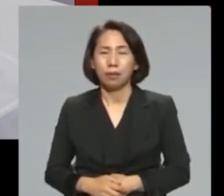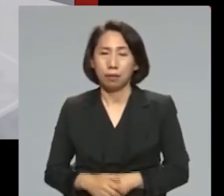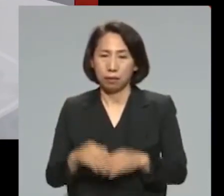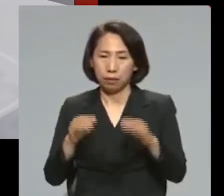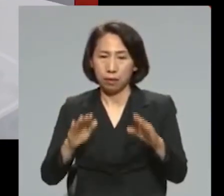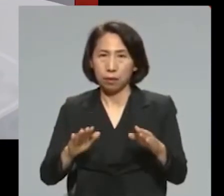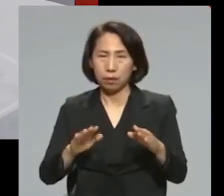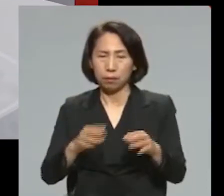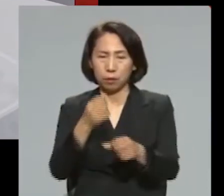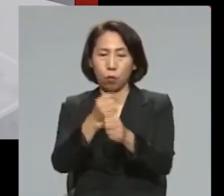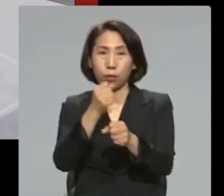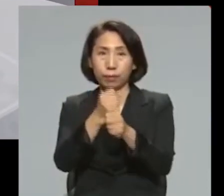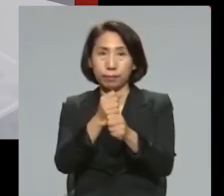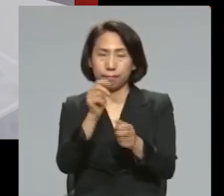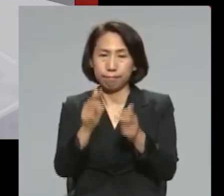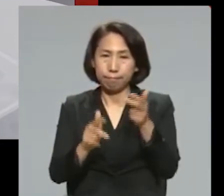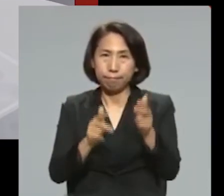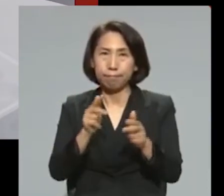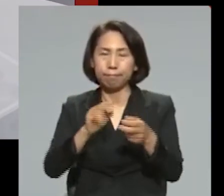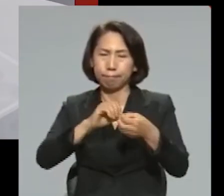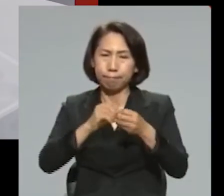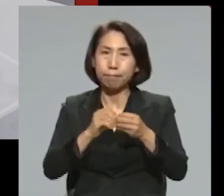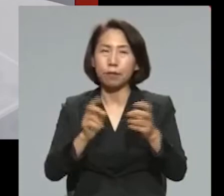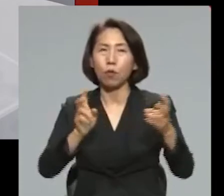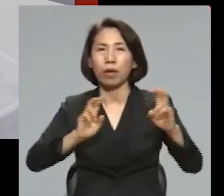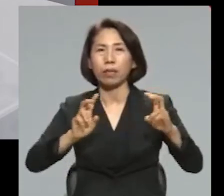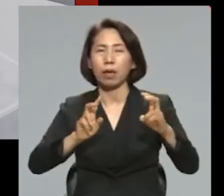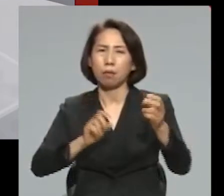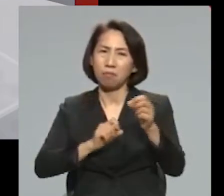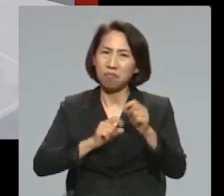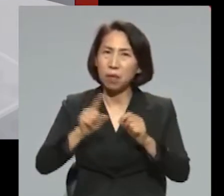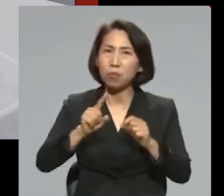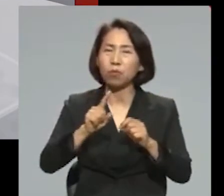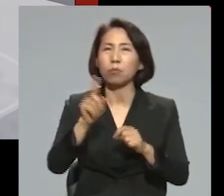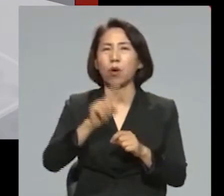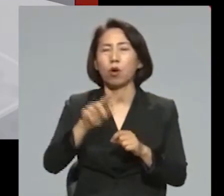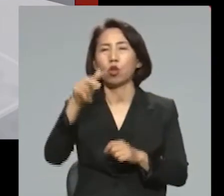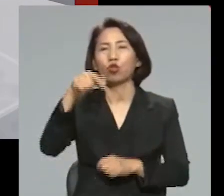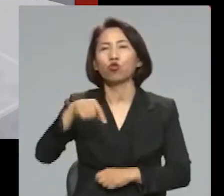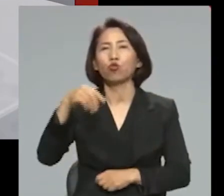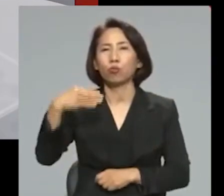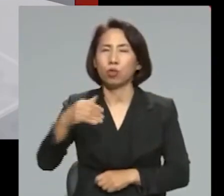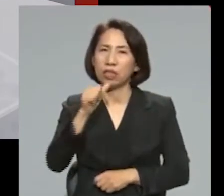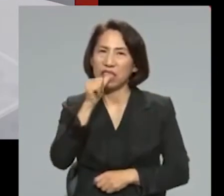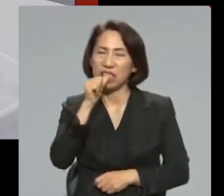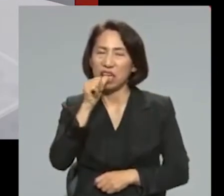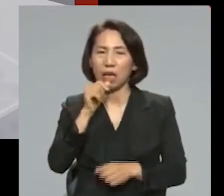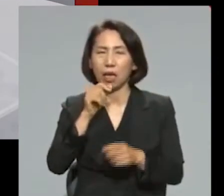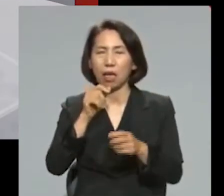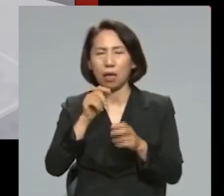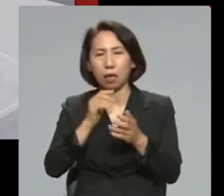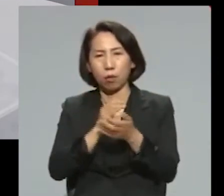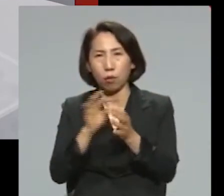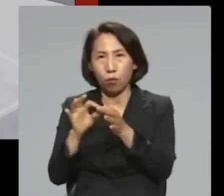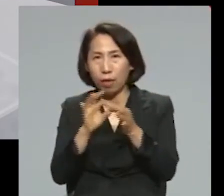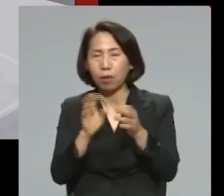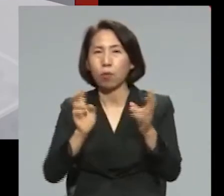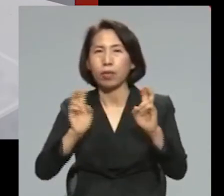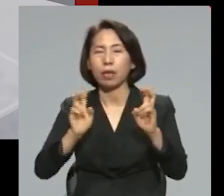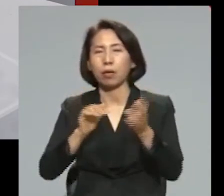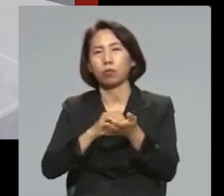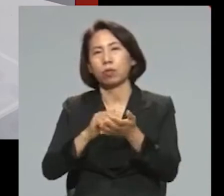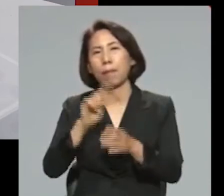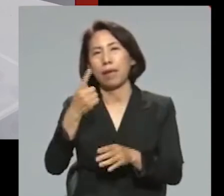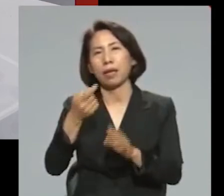현재 우리 제조업 중에 가장 주력 종목이 주물 관련 업종입니다. 100여 개가 넘습니다.